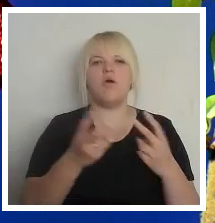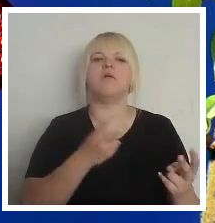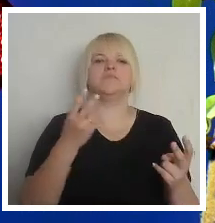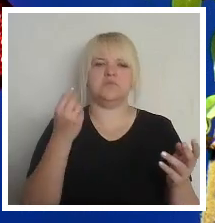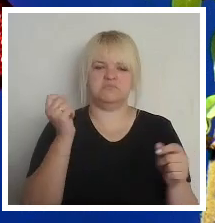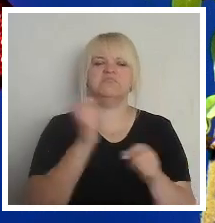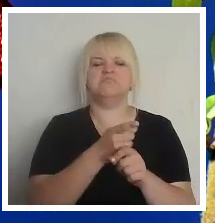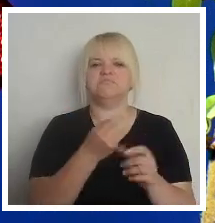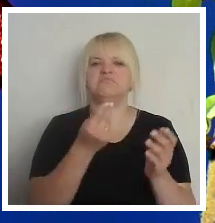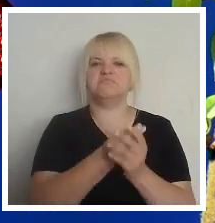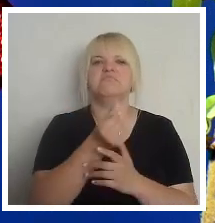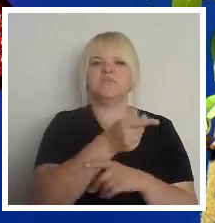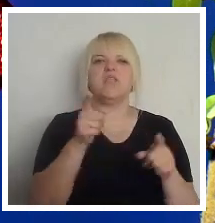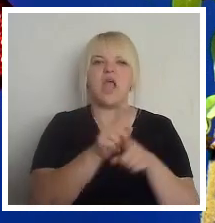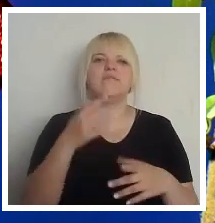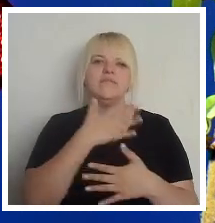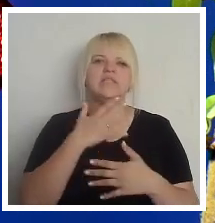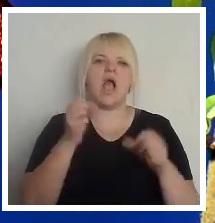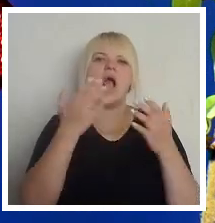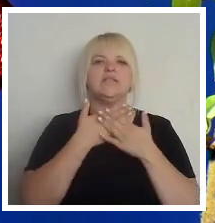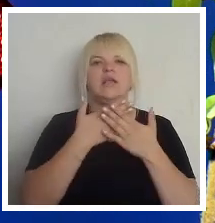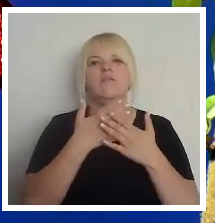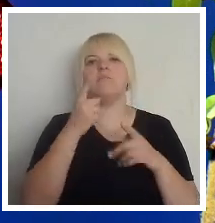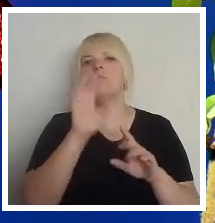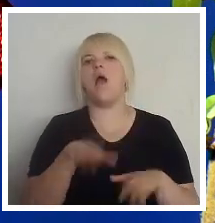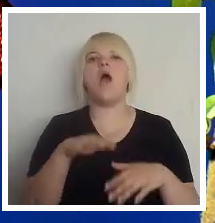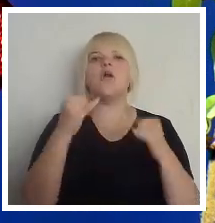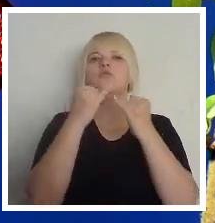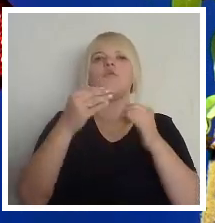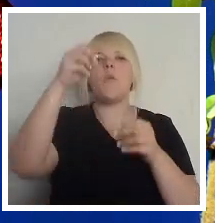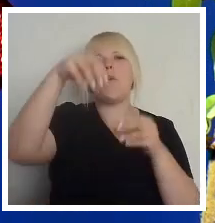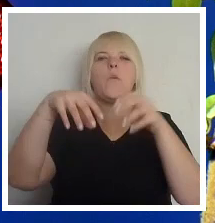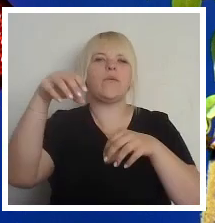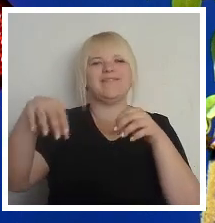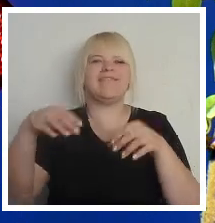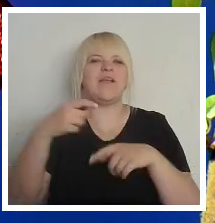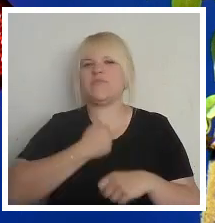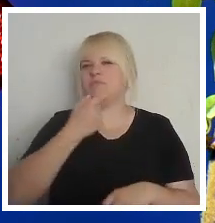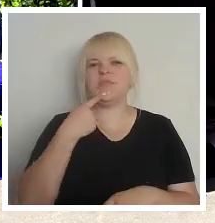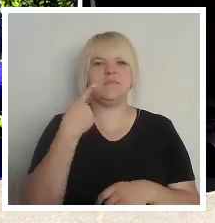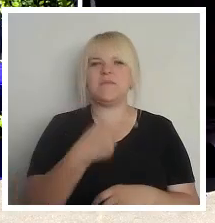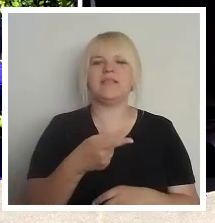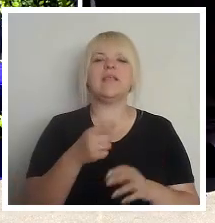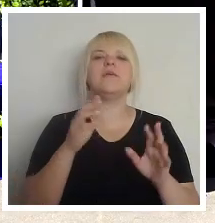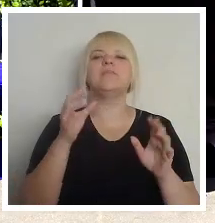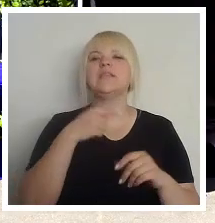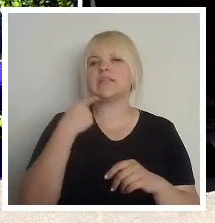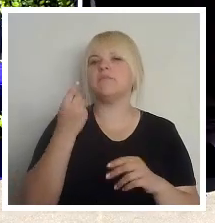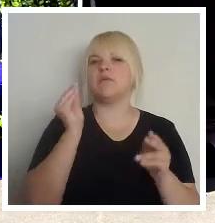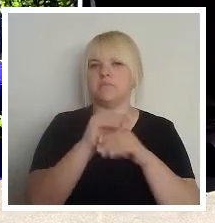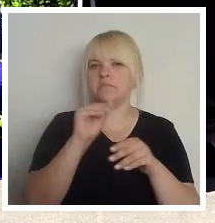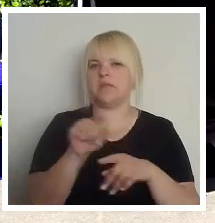arī fiziskās aktivitātes par tujām. Grūti komentē. Es gribētu papildināt, tiešām mēs tad,